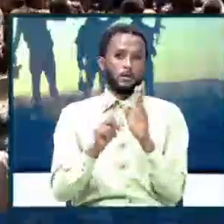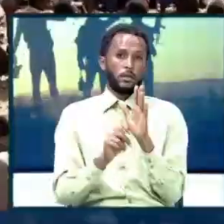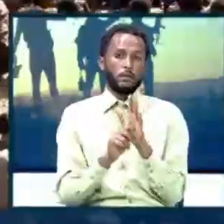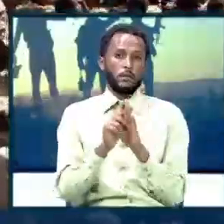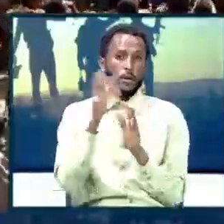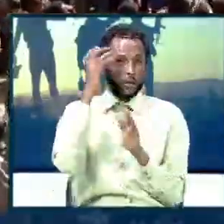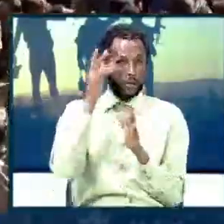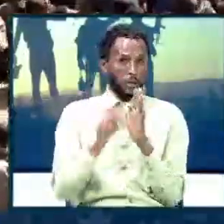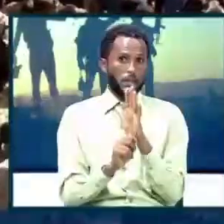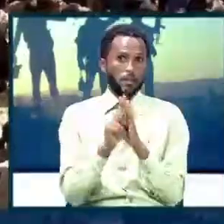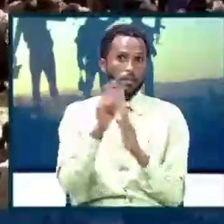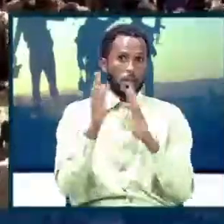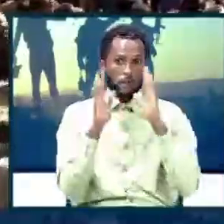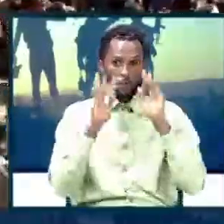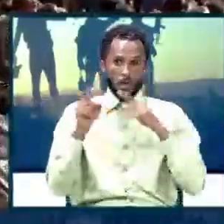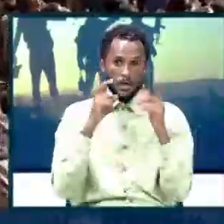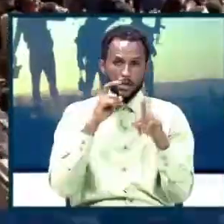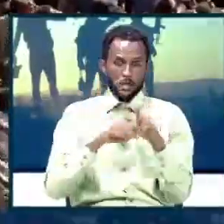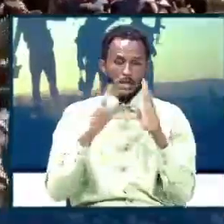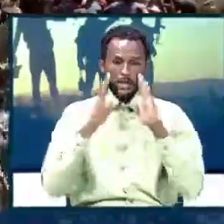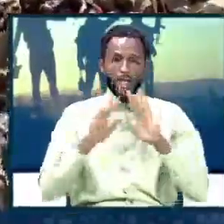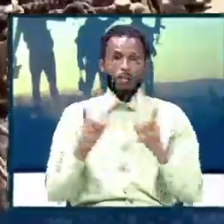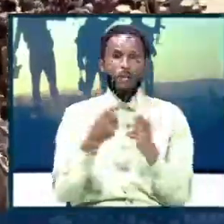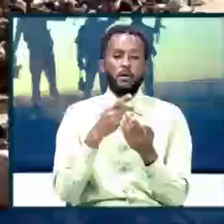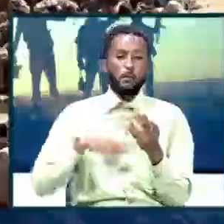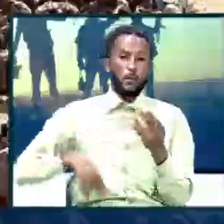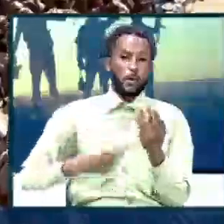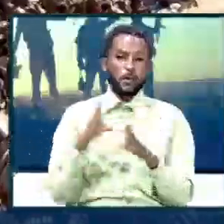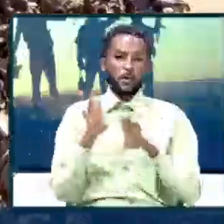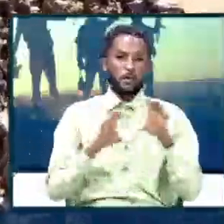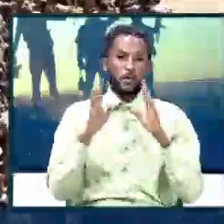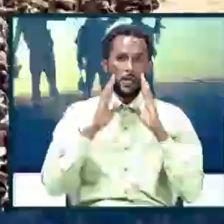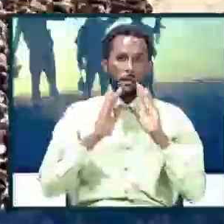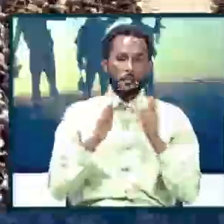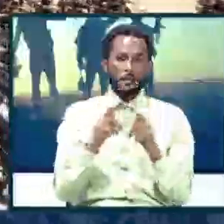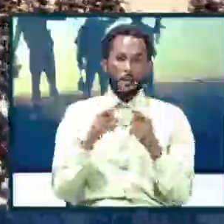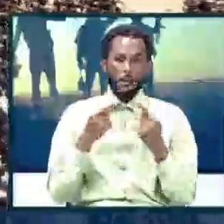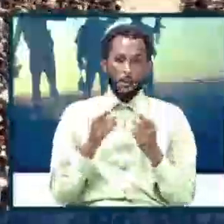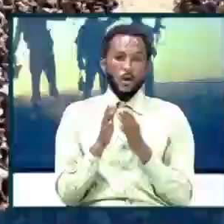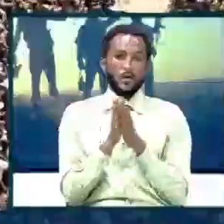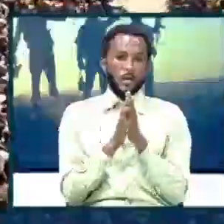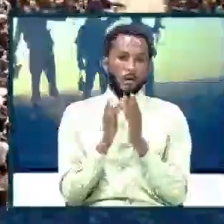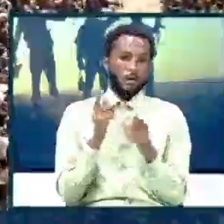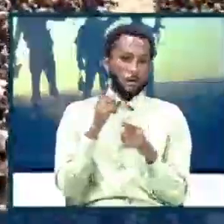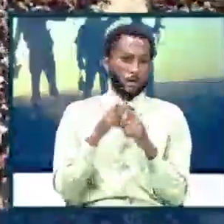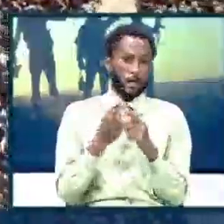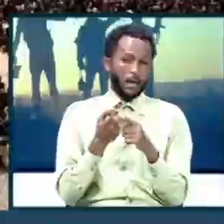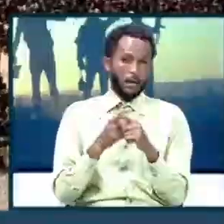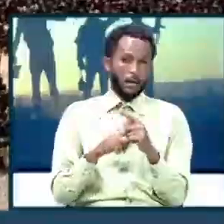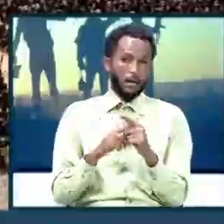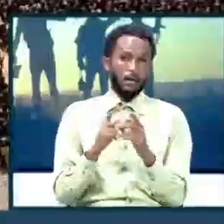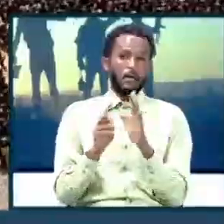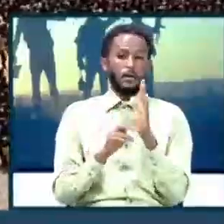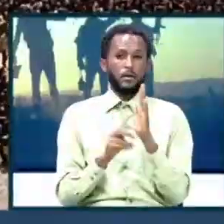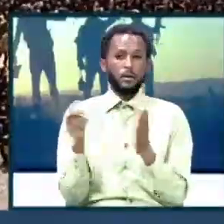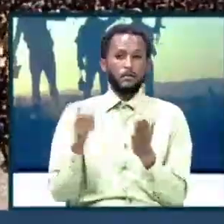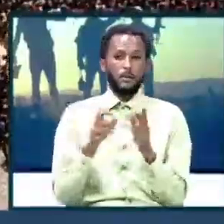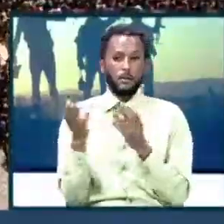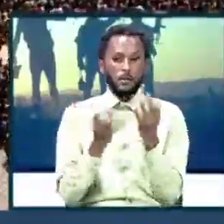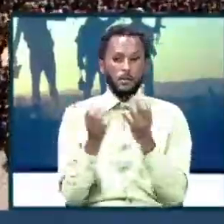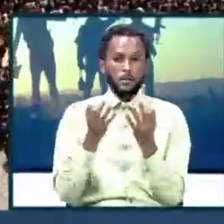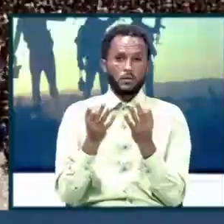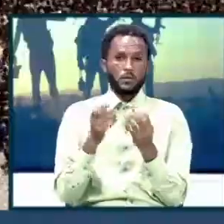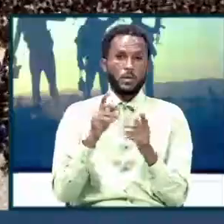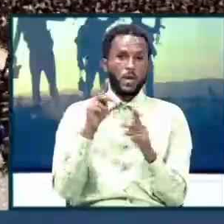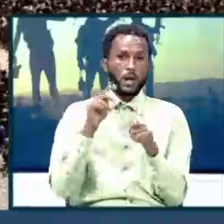ትግራይ ኩሉ ግዜ ንሰላም ድልዋት ምዃኖም ንምሩኻት ምሕረት ምግባር ንሰላም ካብ ዘሎም ድሌት ናብ ትግራይ ምምላስ ካብቶም ብዙሓት መርገፂ ሰላም ተጠቀስቲ ምዃኖም ዝገለፁ